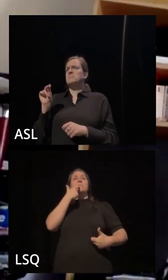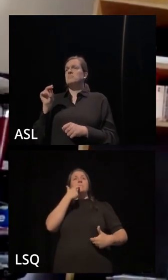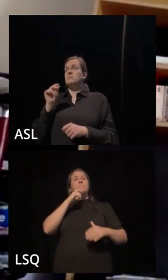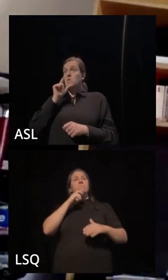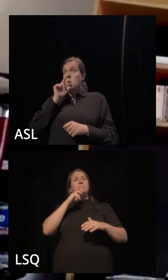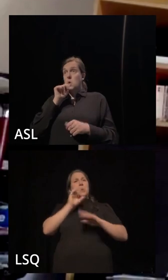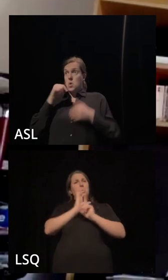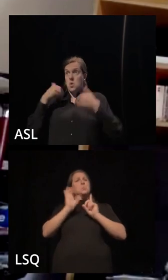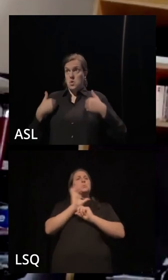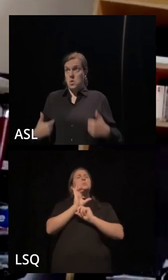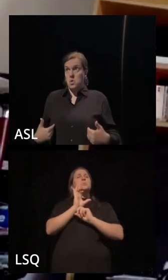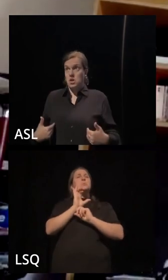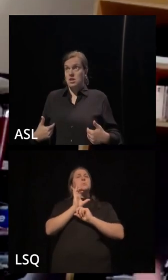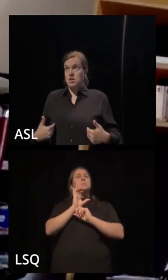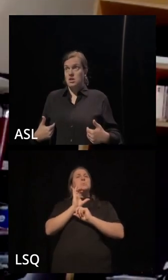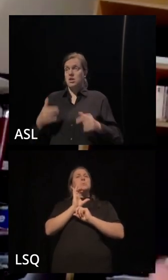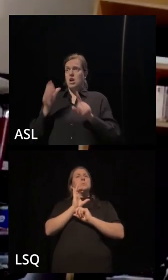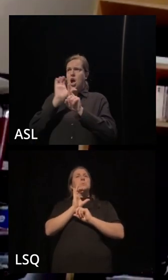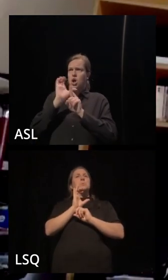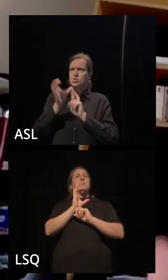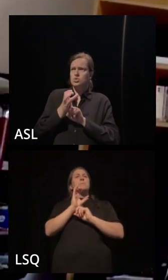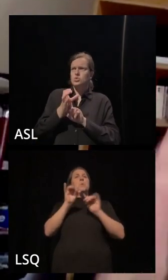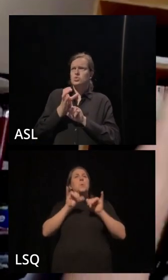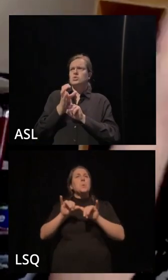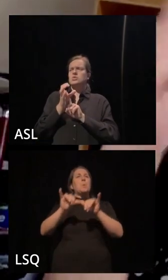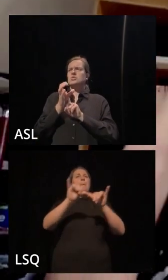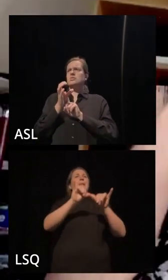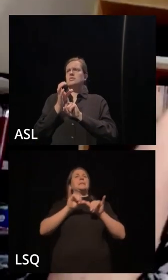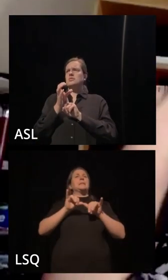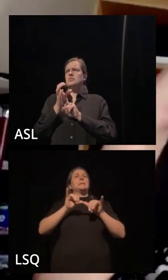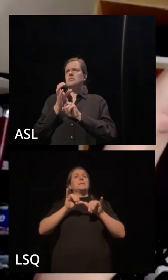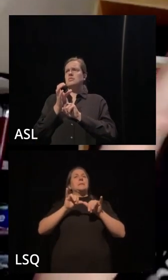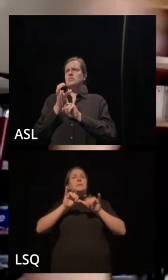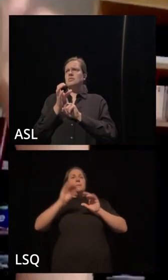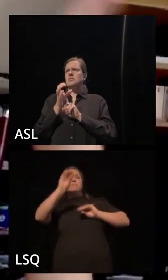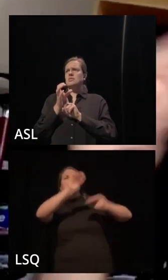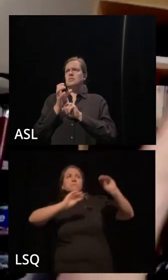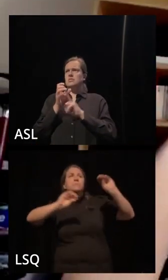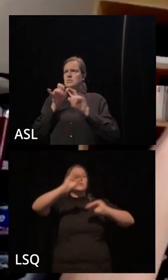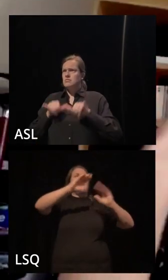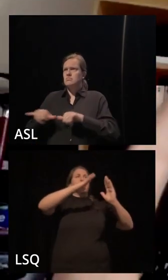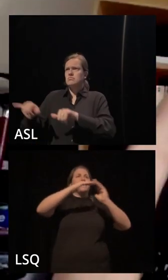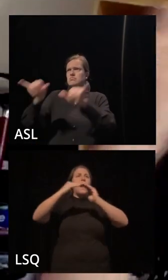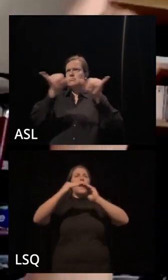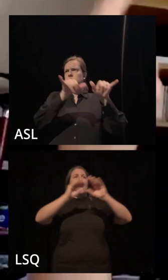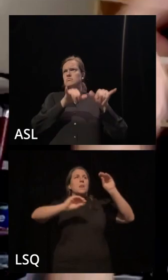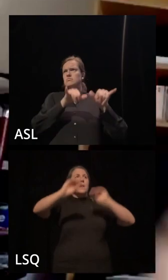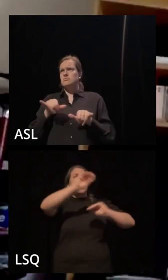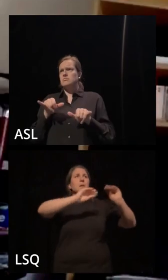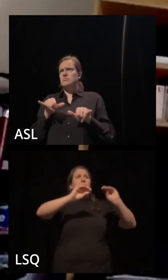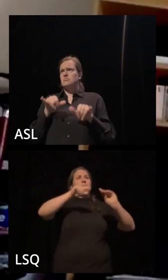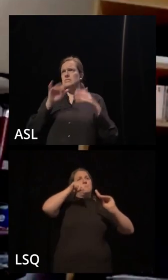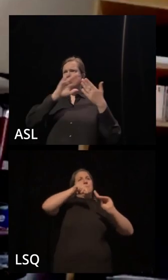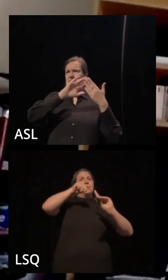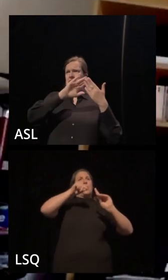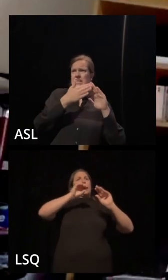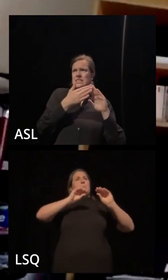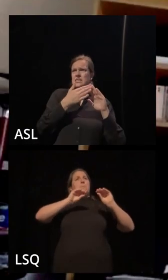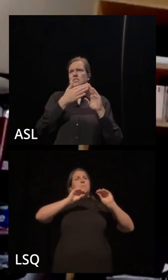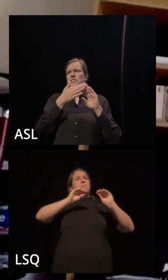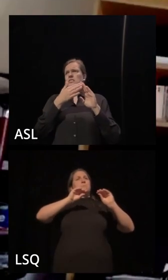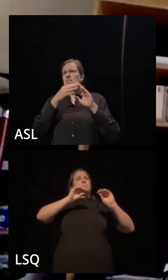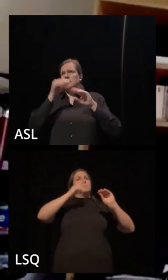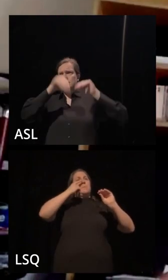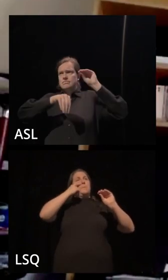culturel, nous sommes urbanistes et nous avons une étiquette culturelle, urbanisme culturel. Donc, ce qui